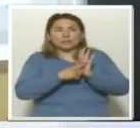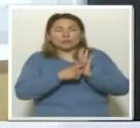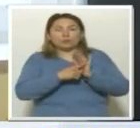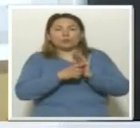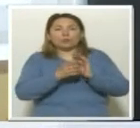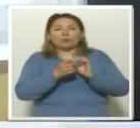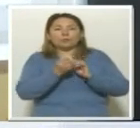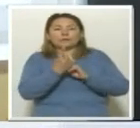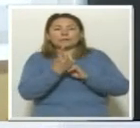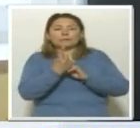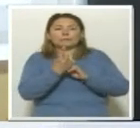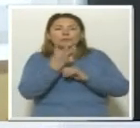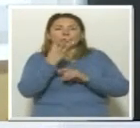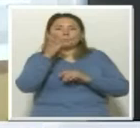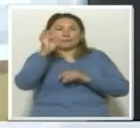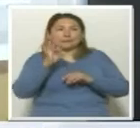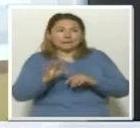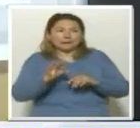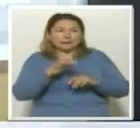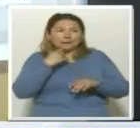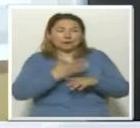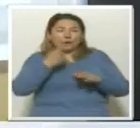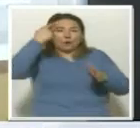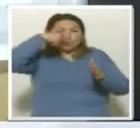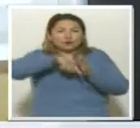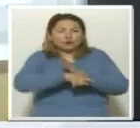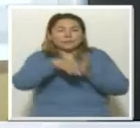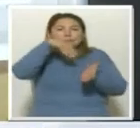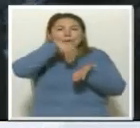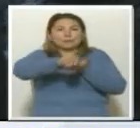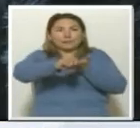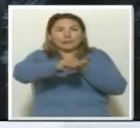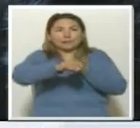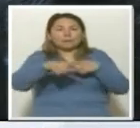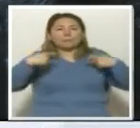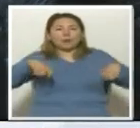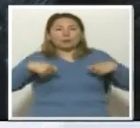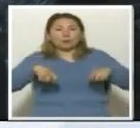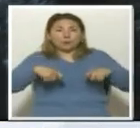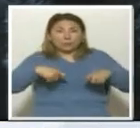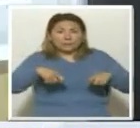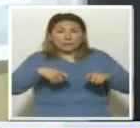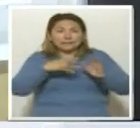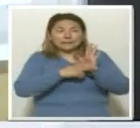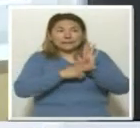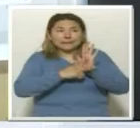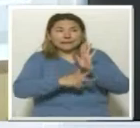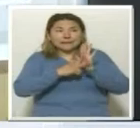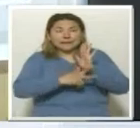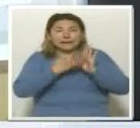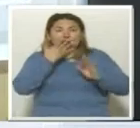11.4% талапқа сай емес. Оның ішінде сатып алынған өнімнің жалпы өнімнің 80%